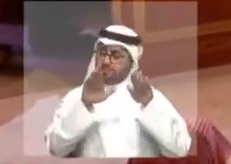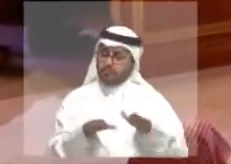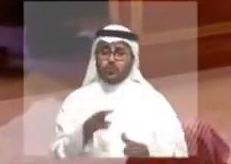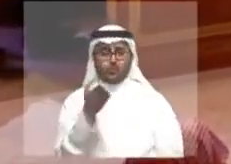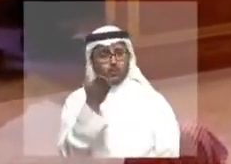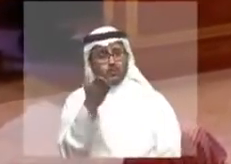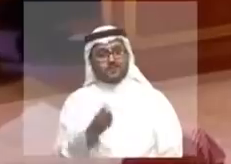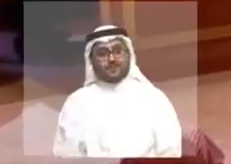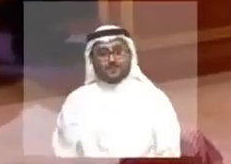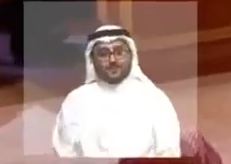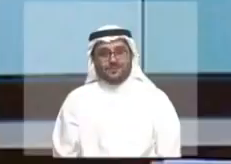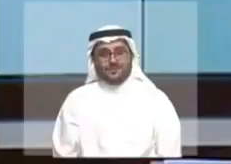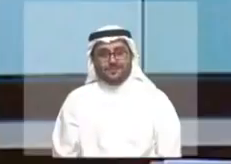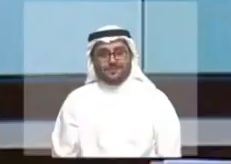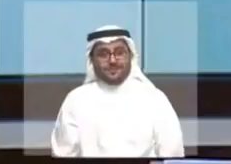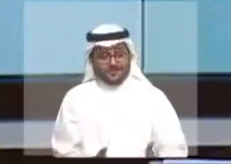وزير الدفاع.